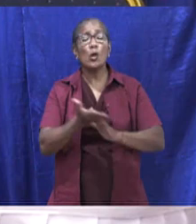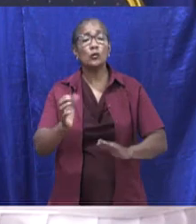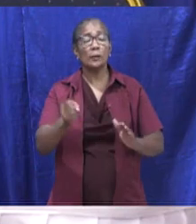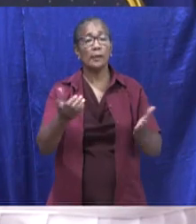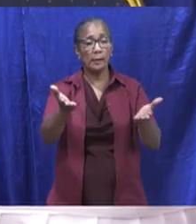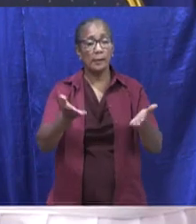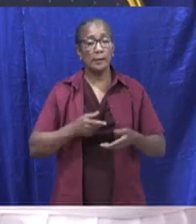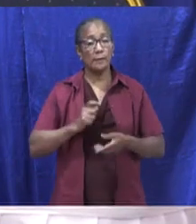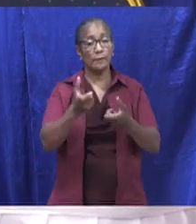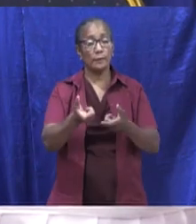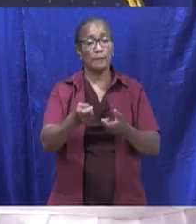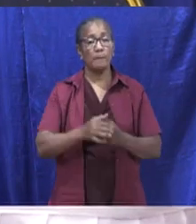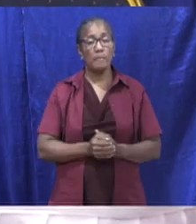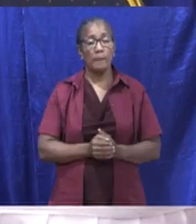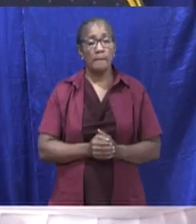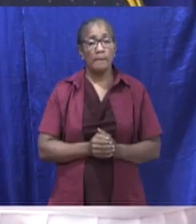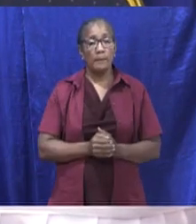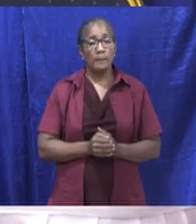zijn.